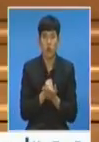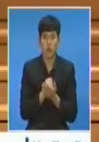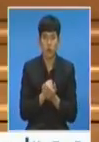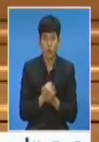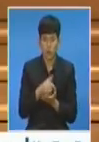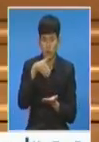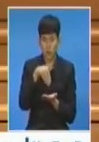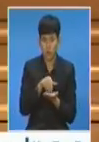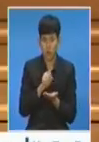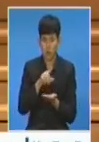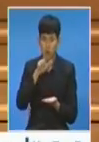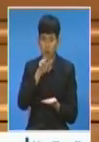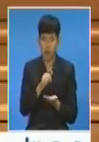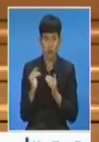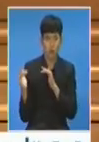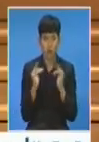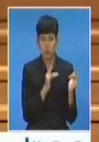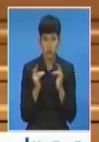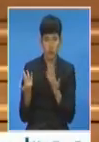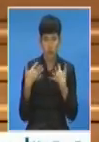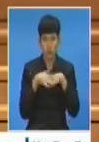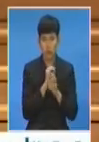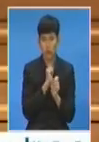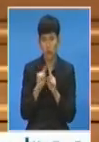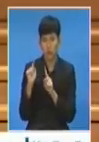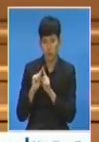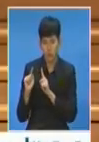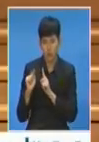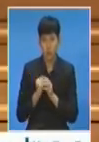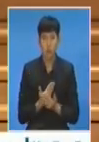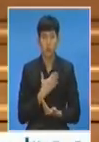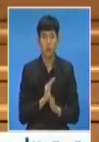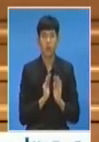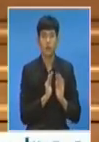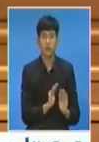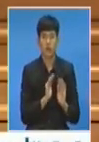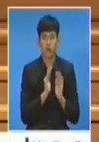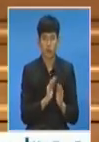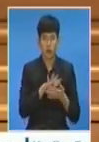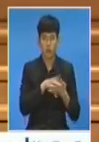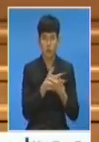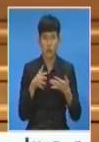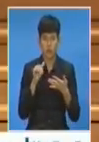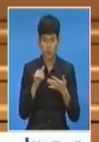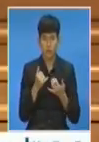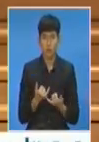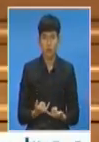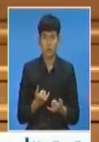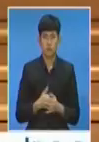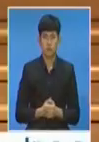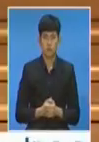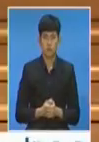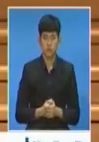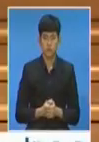ายในการที่จะประสานงานเครือข่ายนะครับอันนี้ฝากไว้ในแผนด้วยครับก็ผ